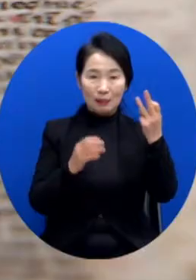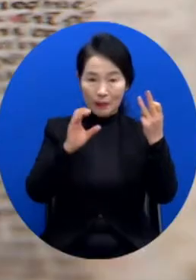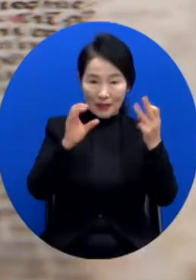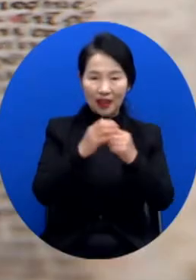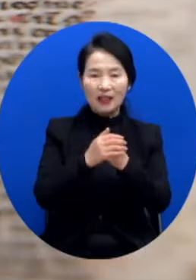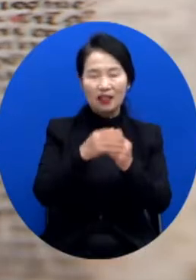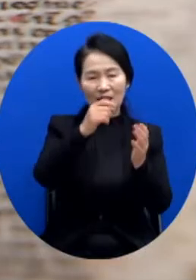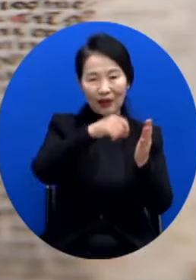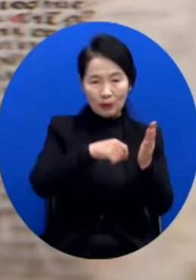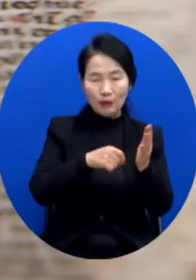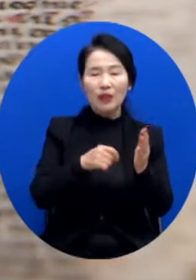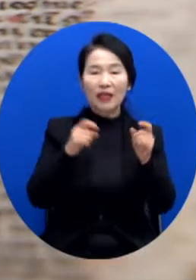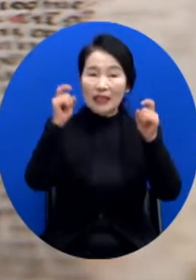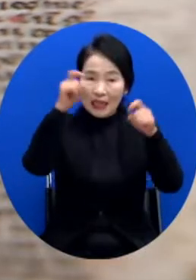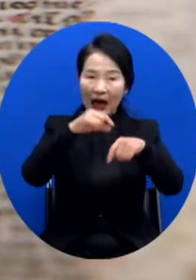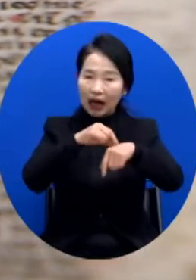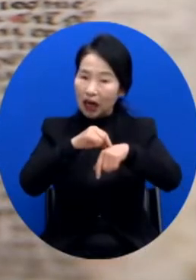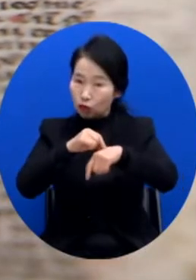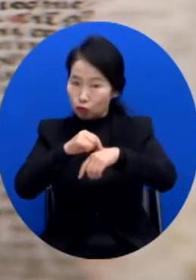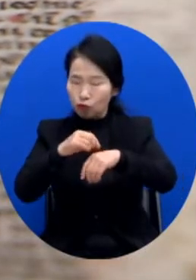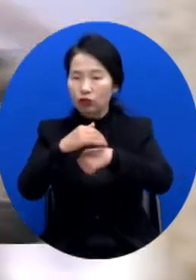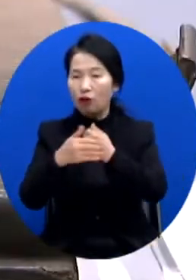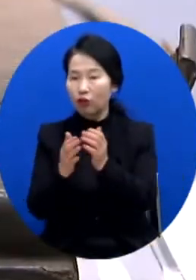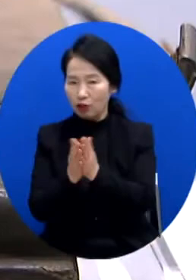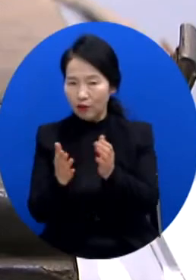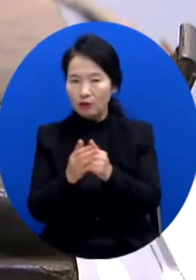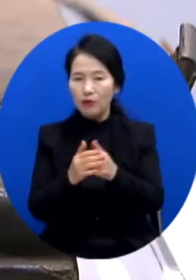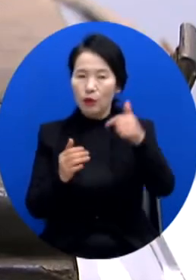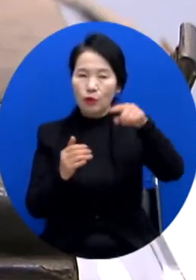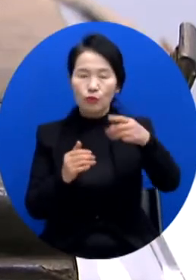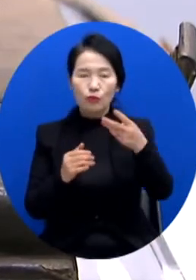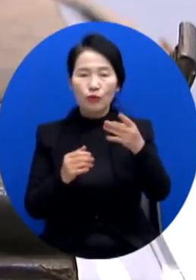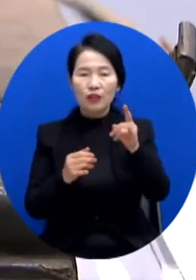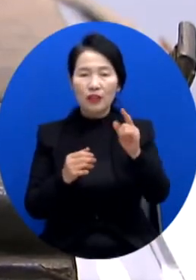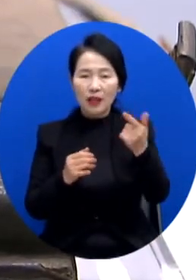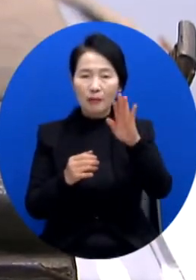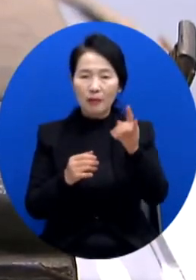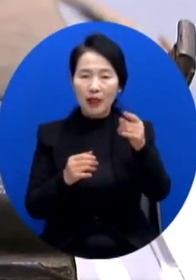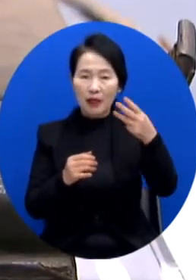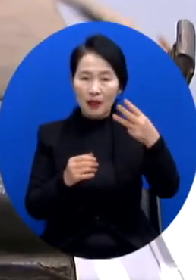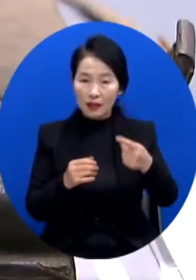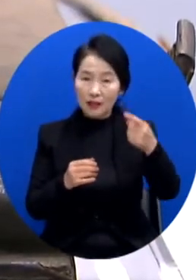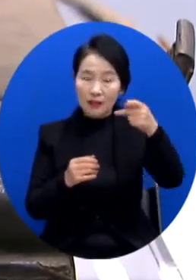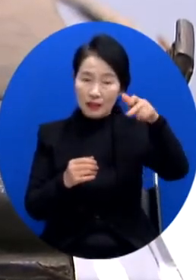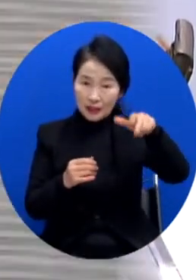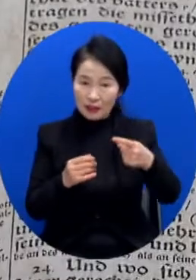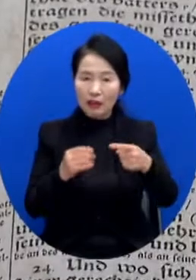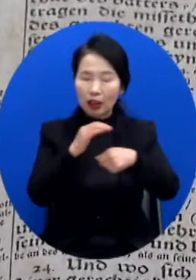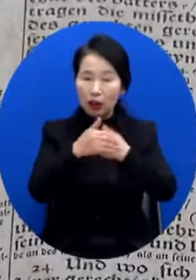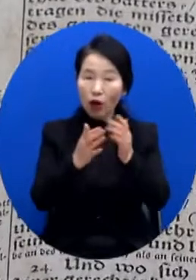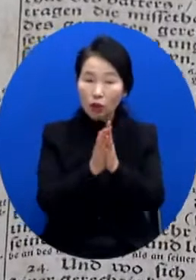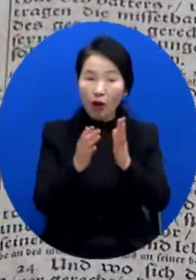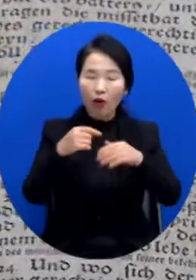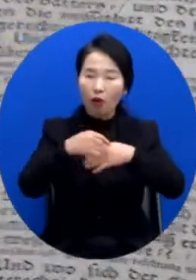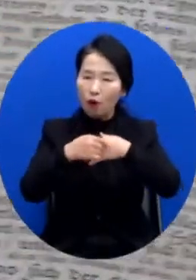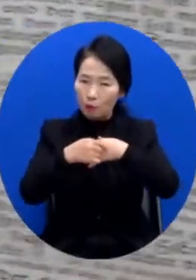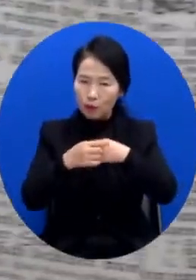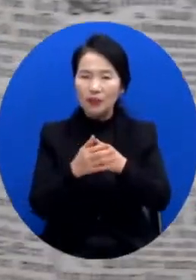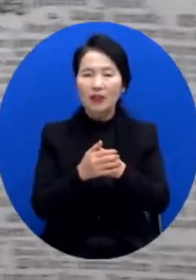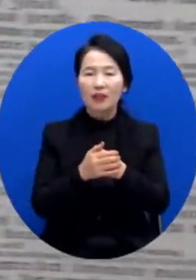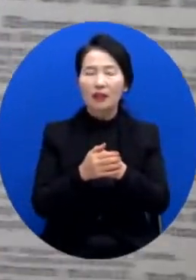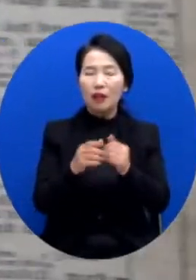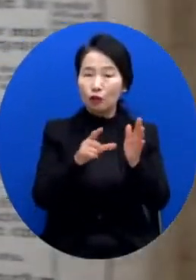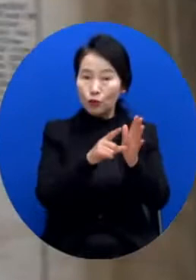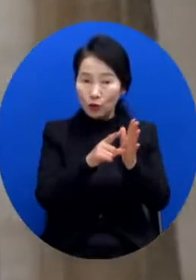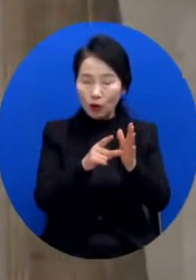13세기경 기록된 양피지 성경. 구텐베르크의 성경 초반 거표지. 종교개혁 시기 마르틴